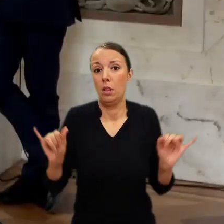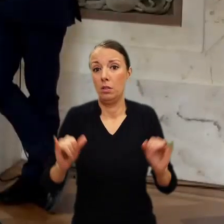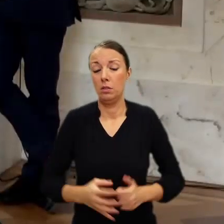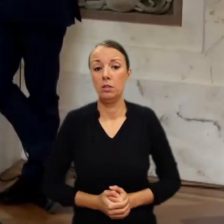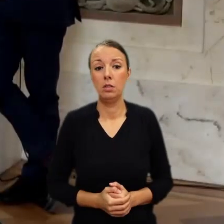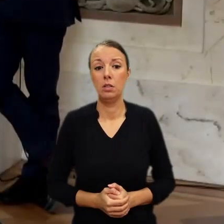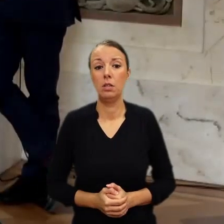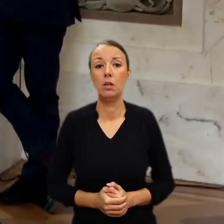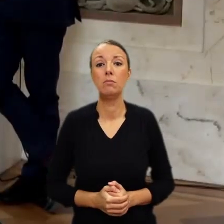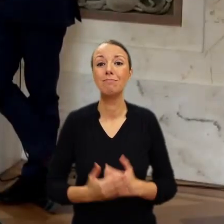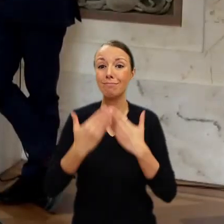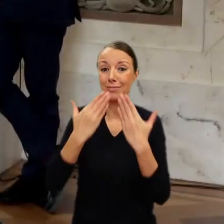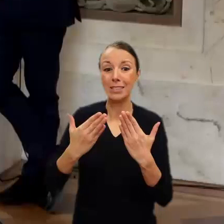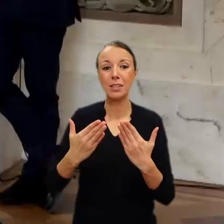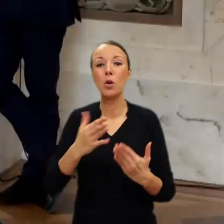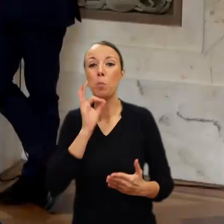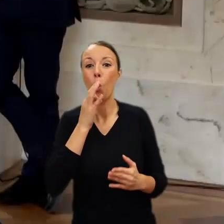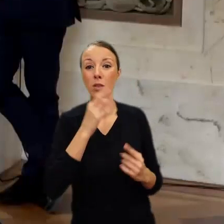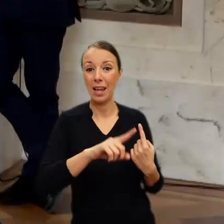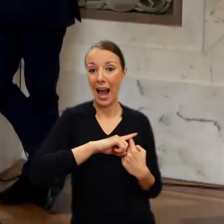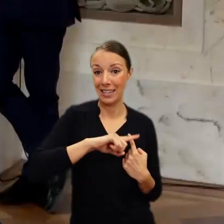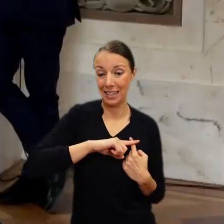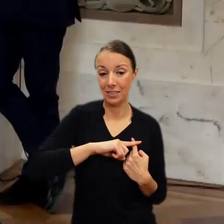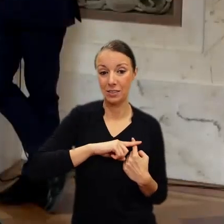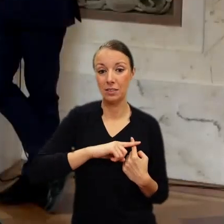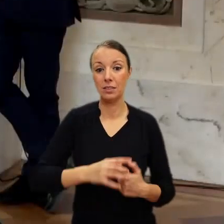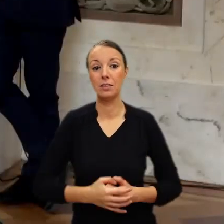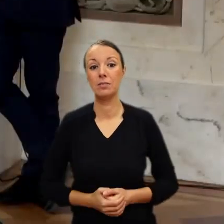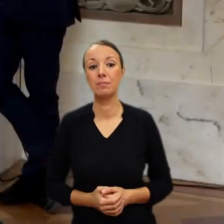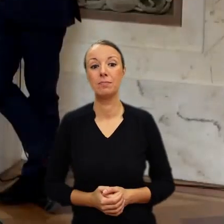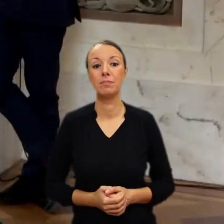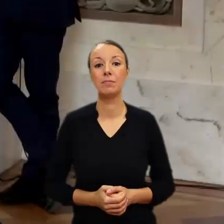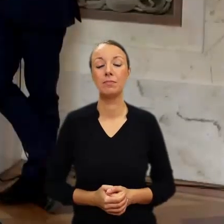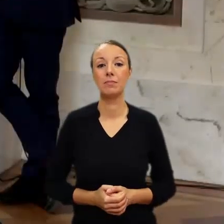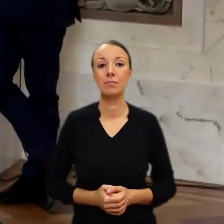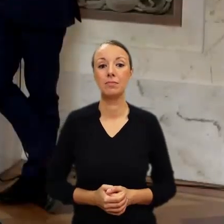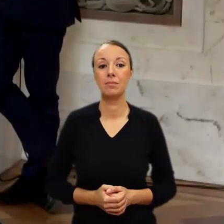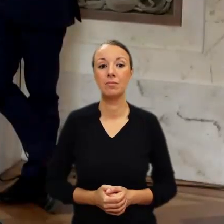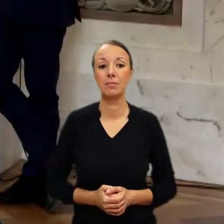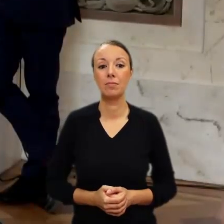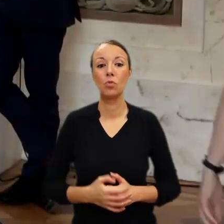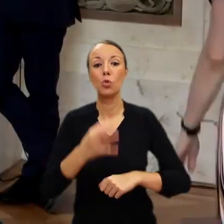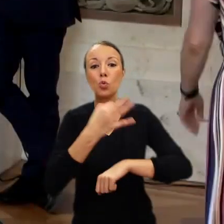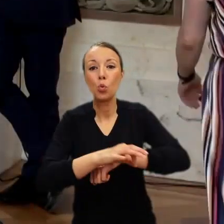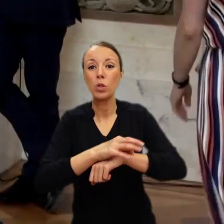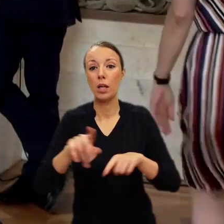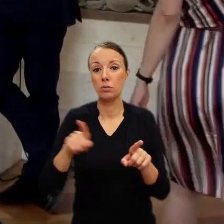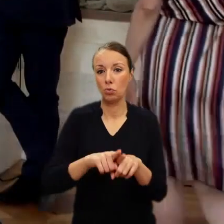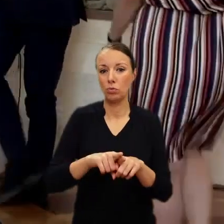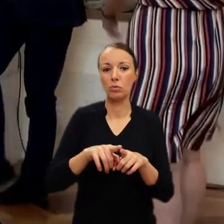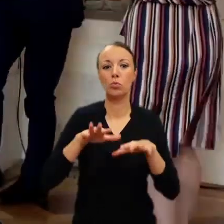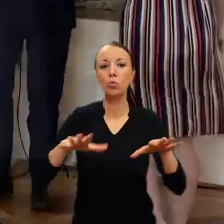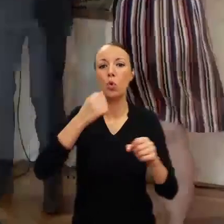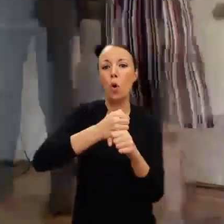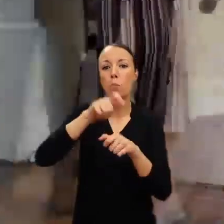To był ogromny dramat, bo zginęło 9 osób, ale większość dzieł